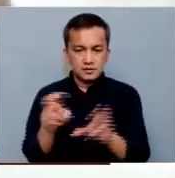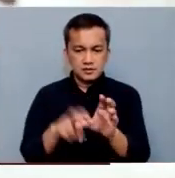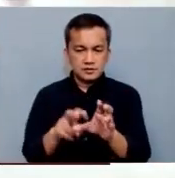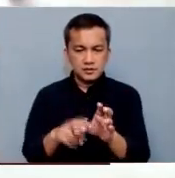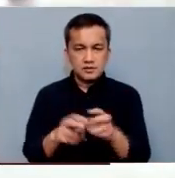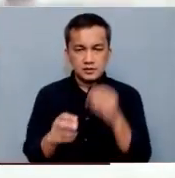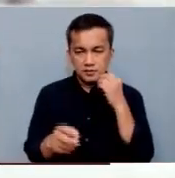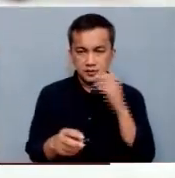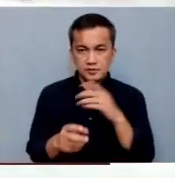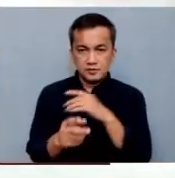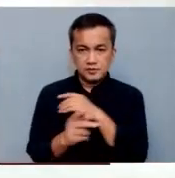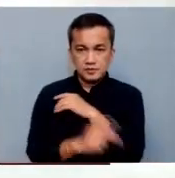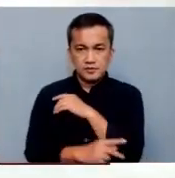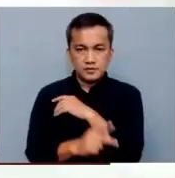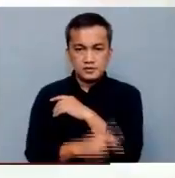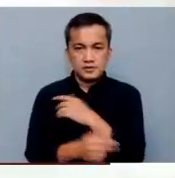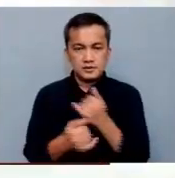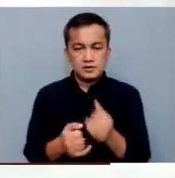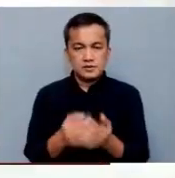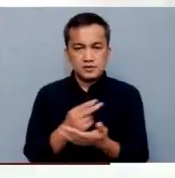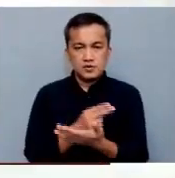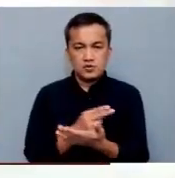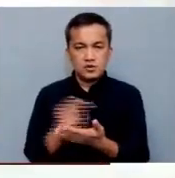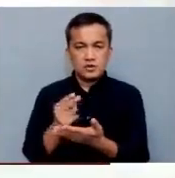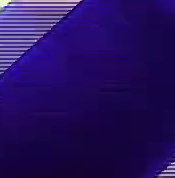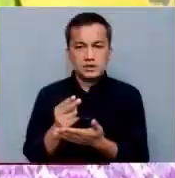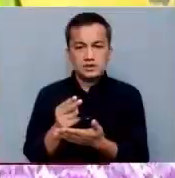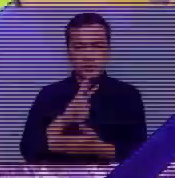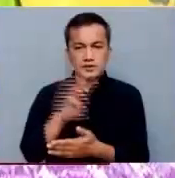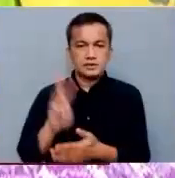probinsya ngayong Holy Wednesday.